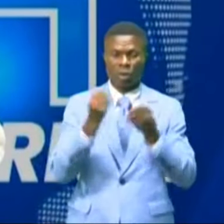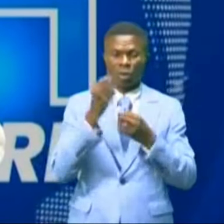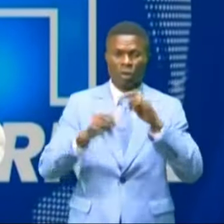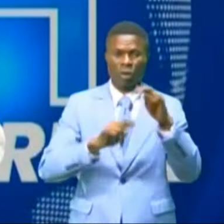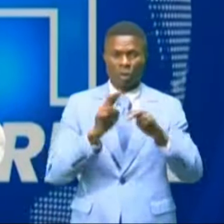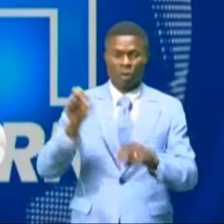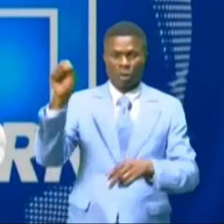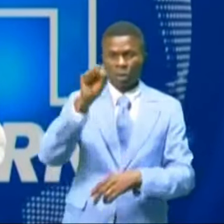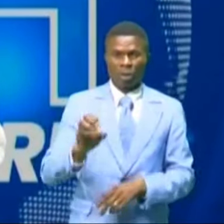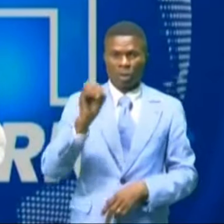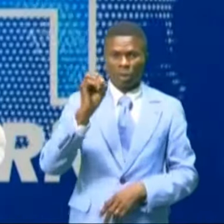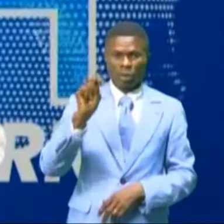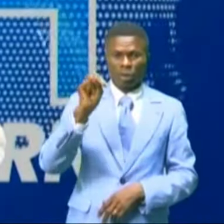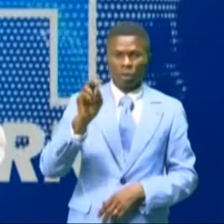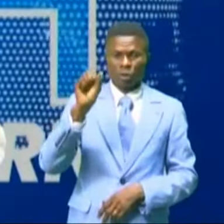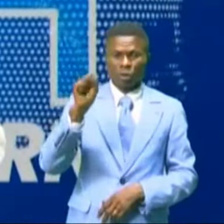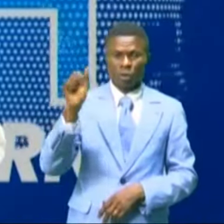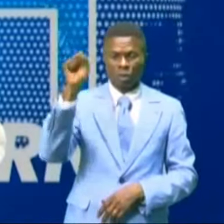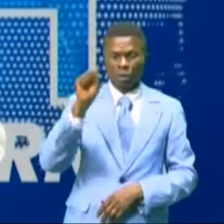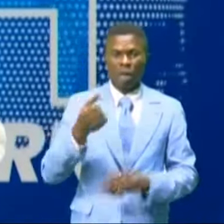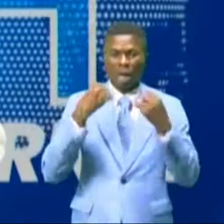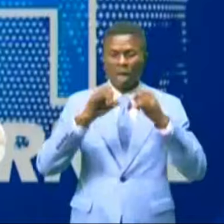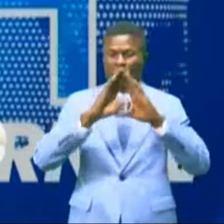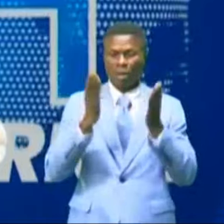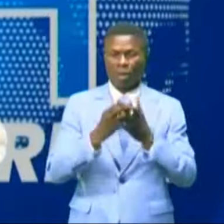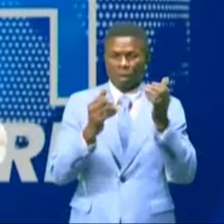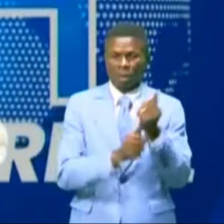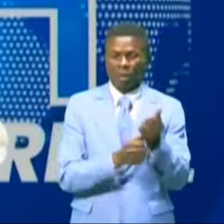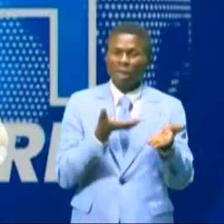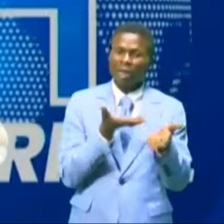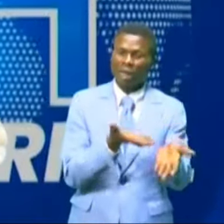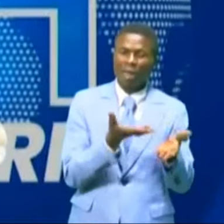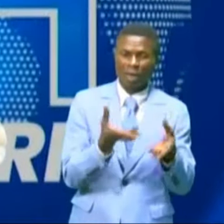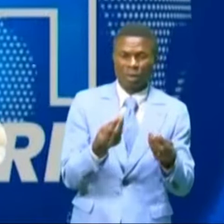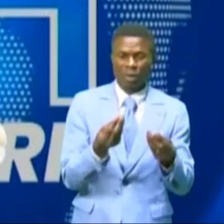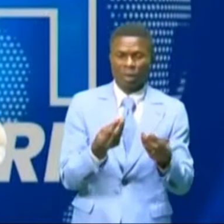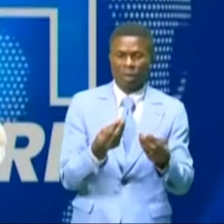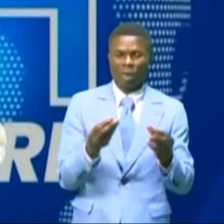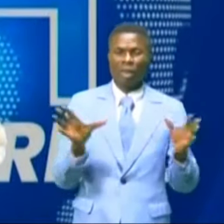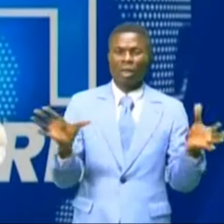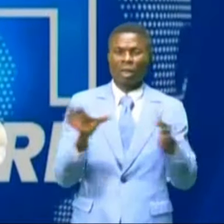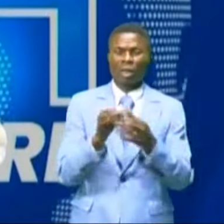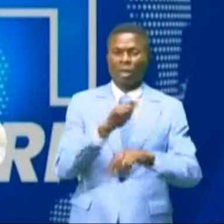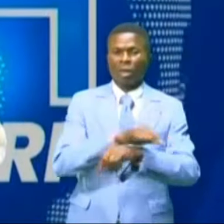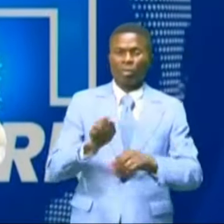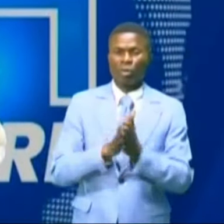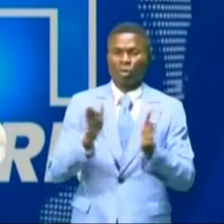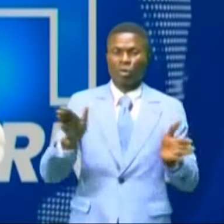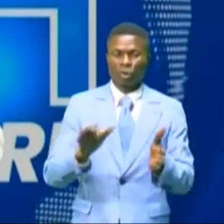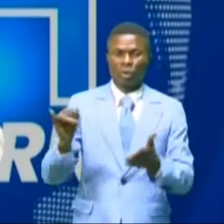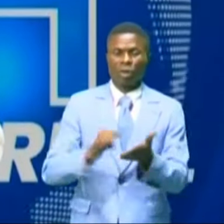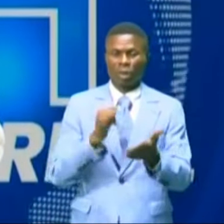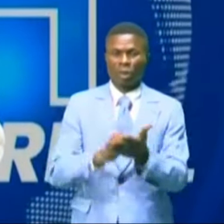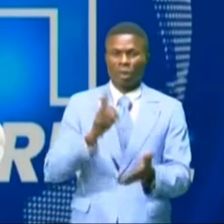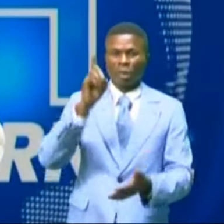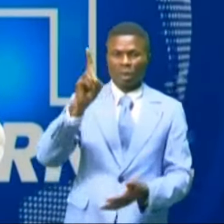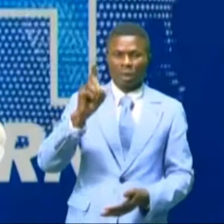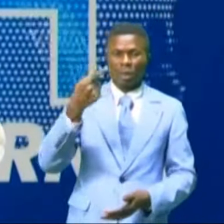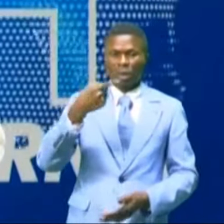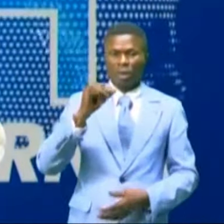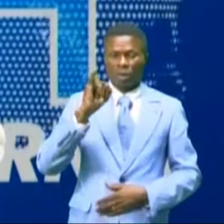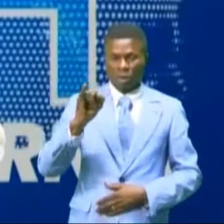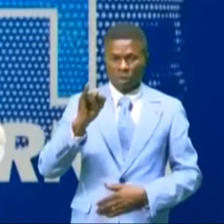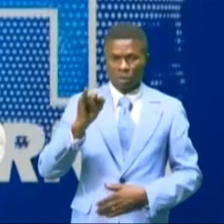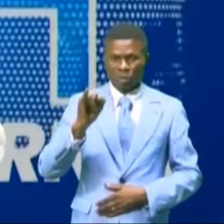d'Assurance SONAS SA informe le public qu'elle facilite en accord avec la Direction Générale des Impôts DGI aux